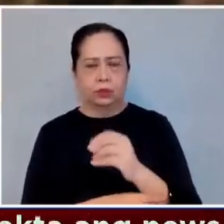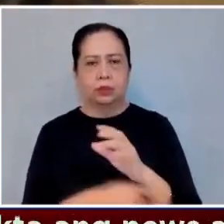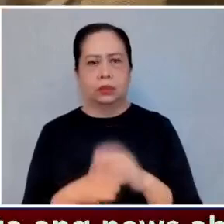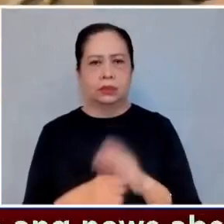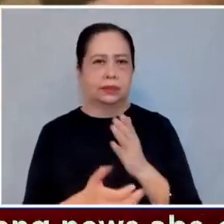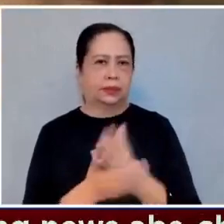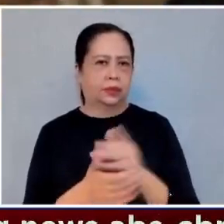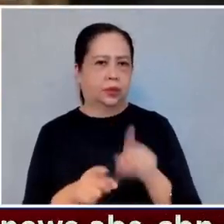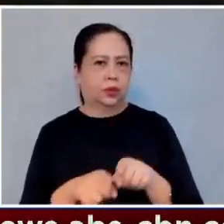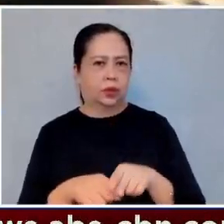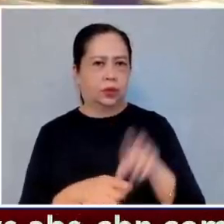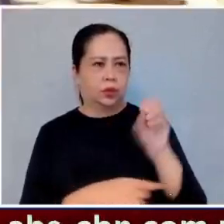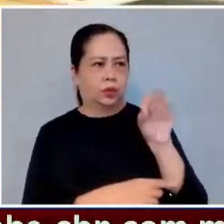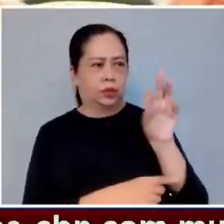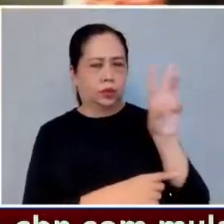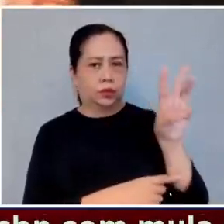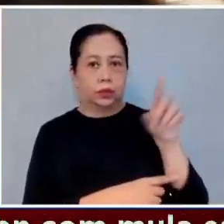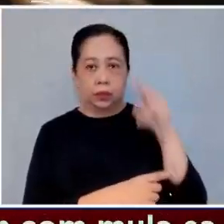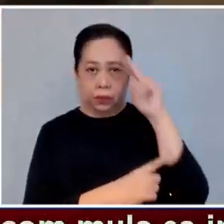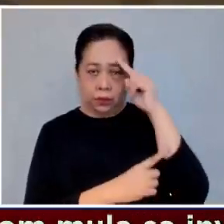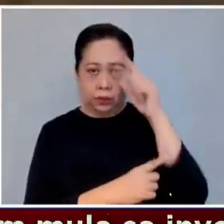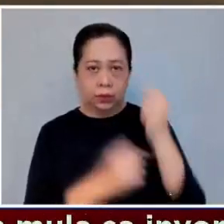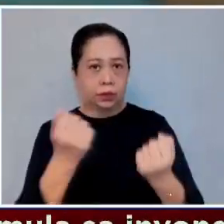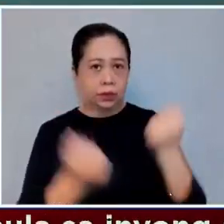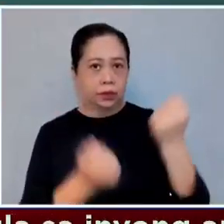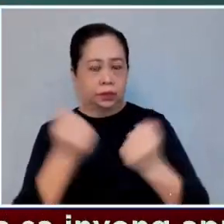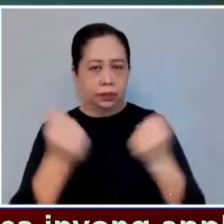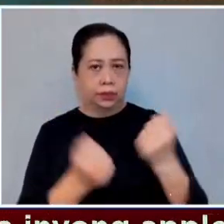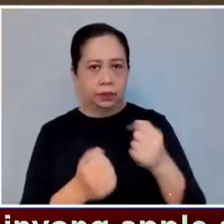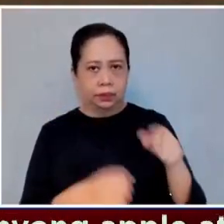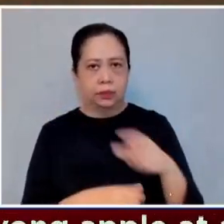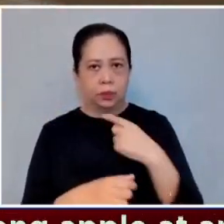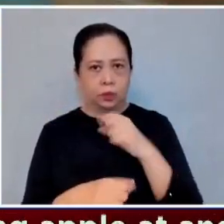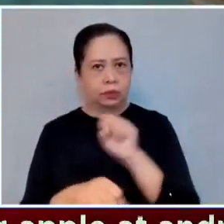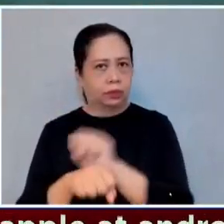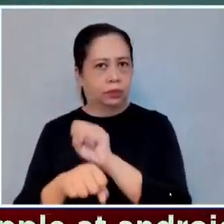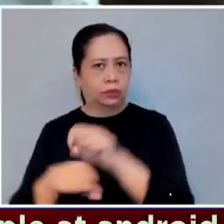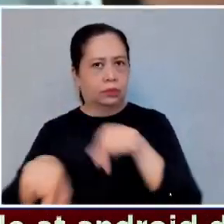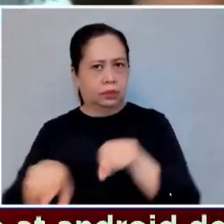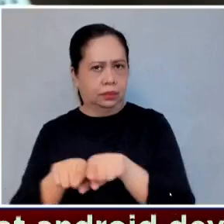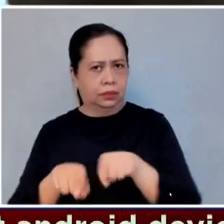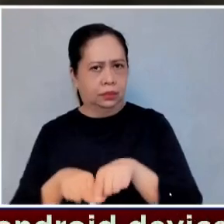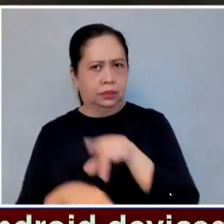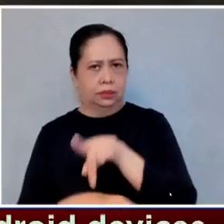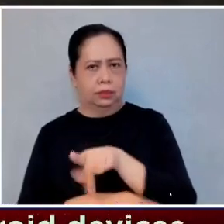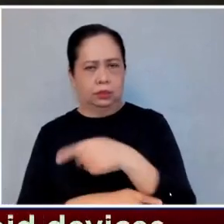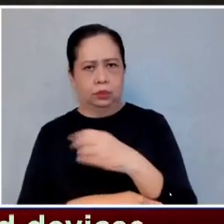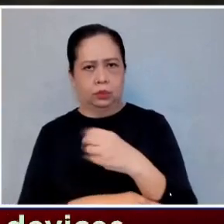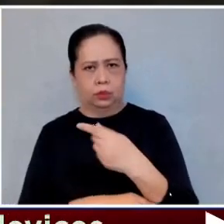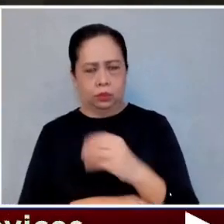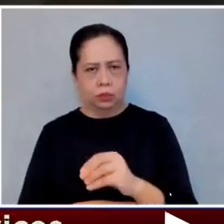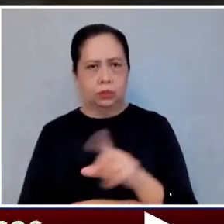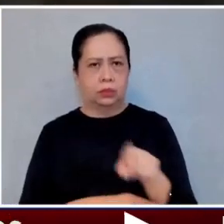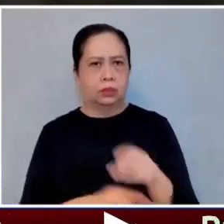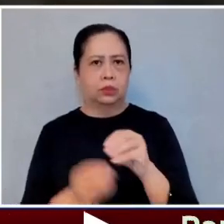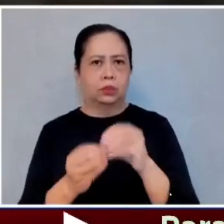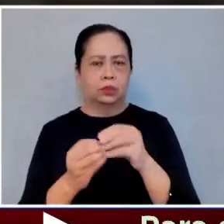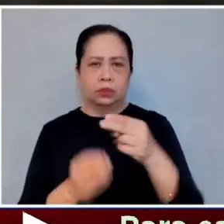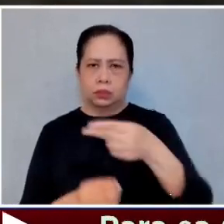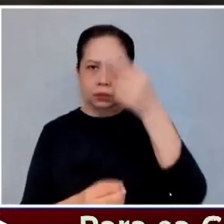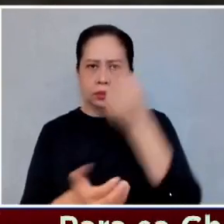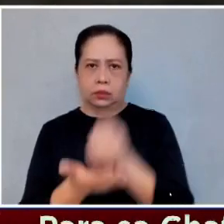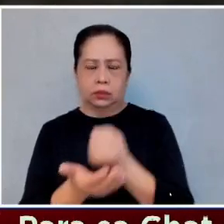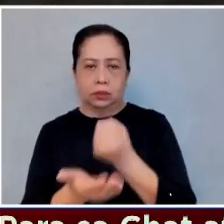sa pag-OFW sa Saudi ang driver na si Nasruddin na magtrabaho rin siya sa pogo. Bukod anila sa mas mataas ang